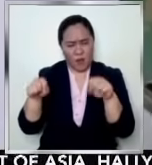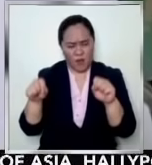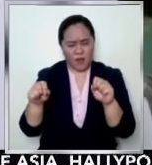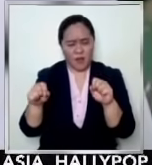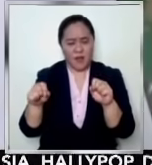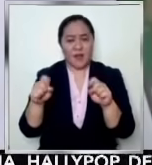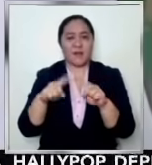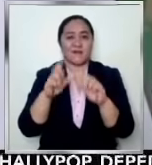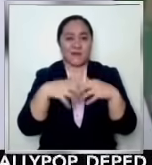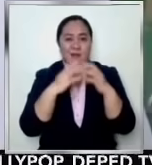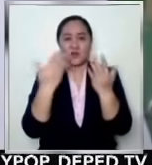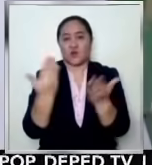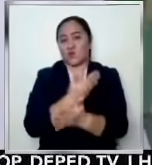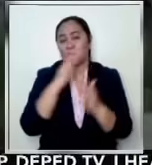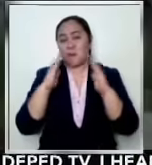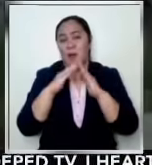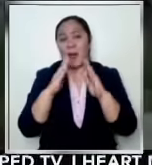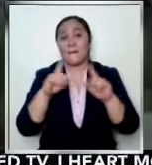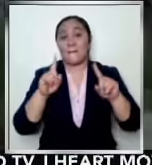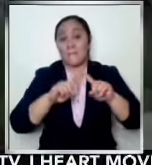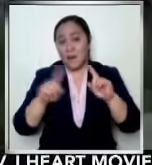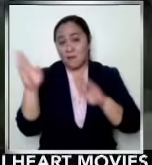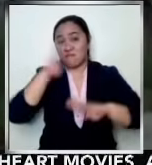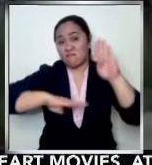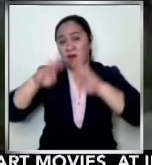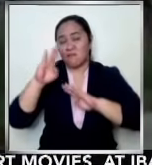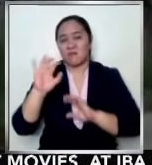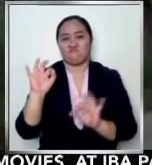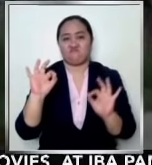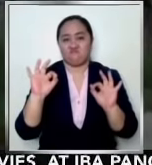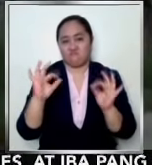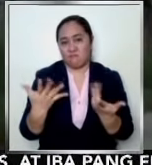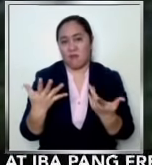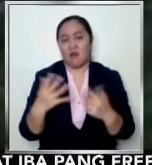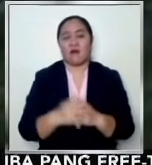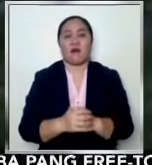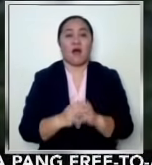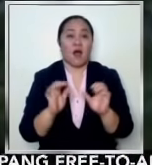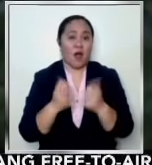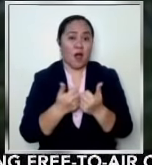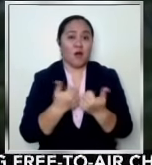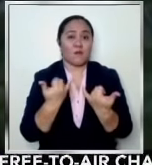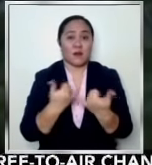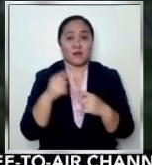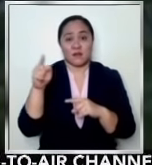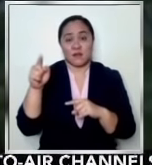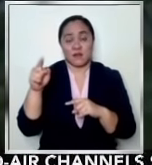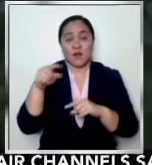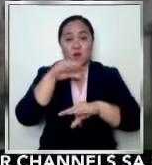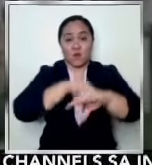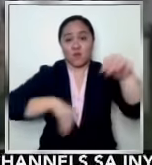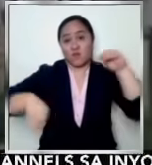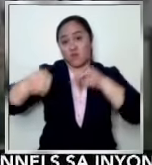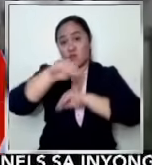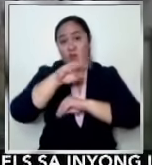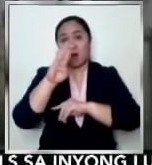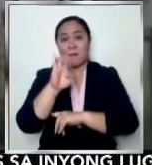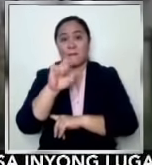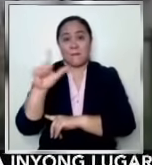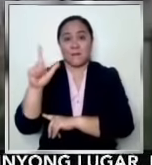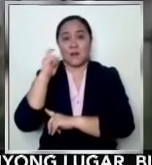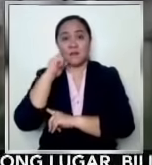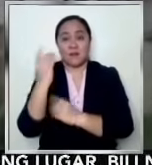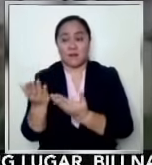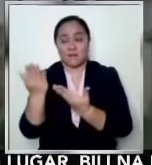bill ay sa batas. Pasado na sa Kamara ang Marawi Compensation Bill pero nakabinbin pa sa Senado. Sa bersyon ng